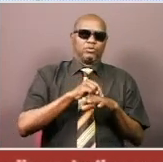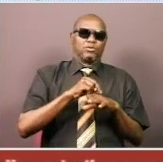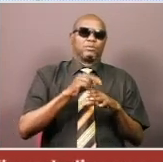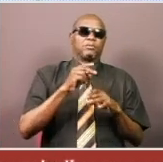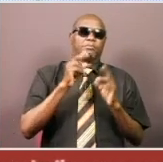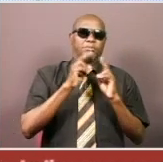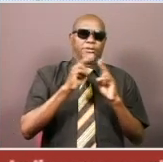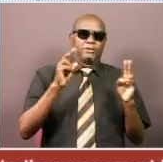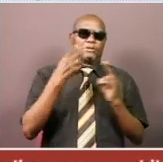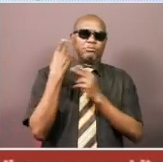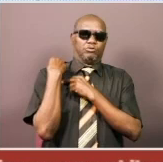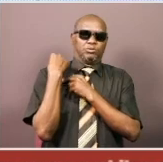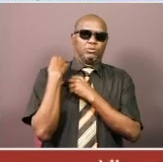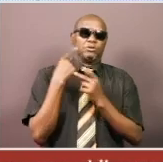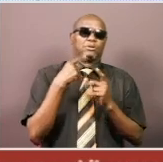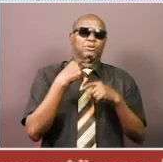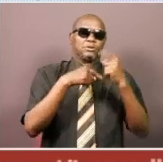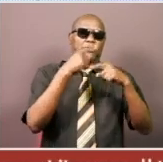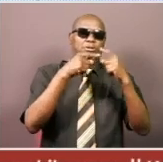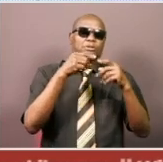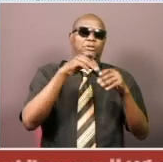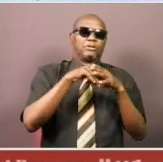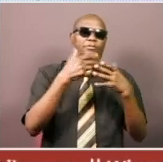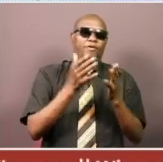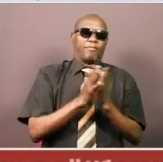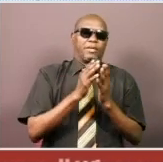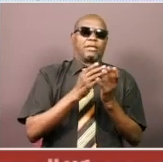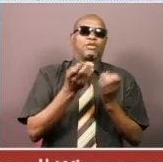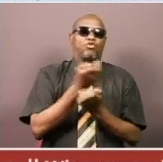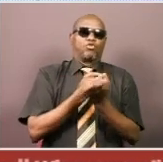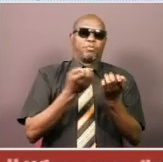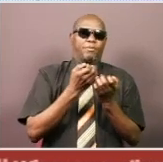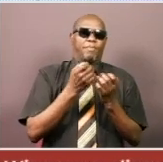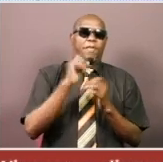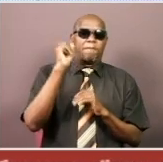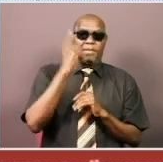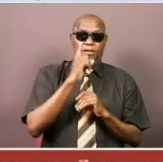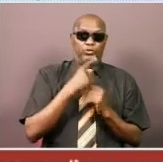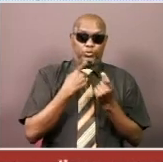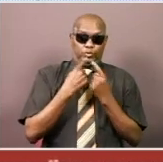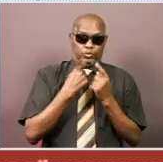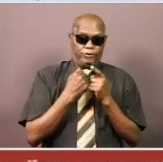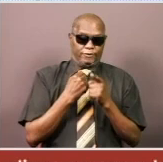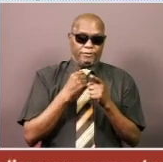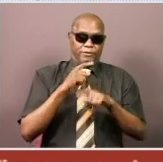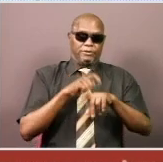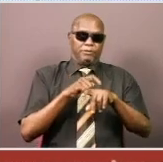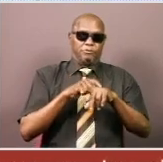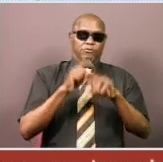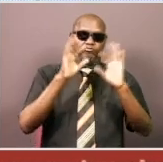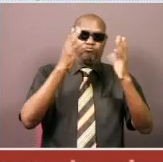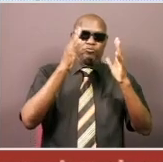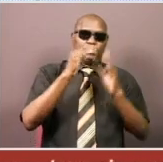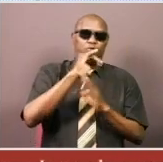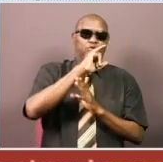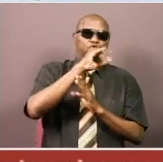vile vile jukumu lao katika maendeleo ya kijamii na kiuchumi. Rais amezungumza haya wakati wa sherehe za shirika la